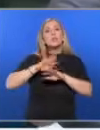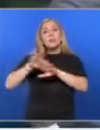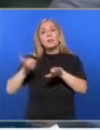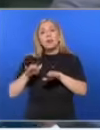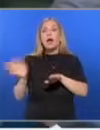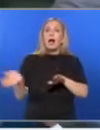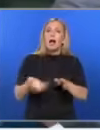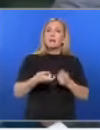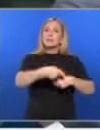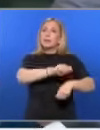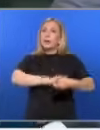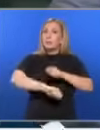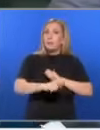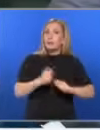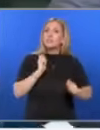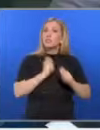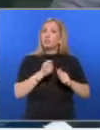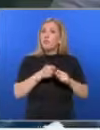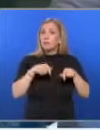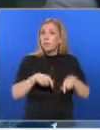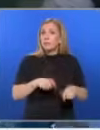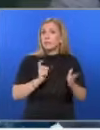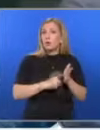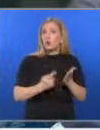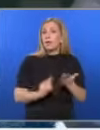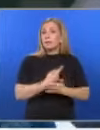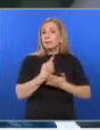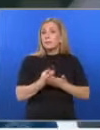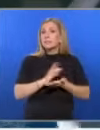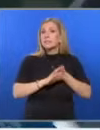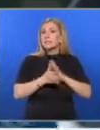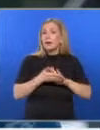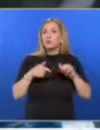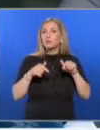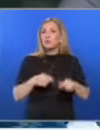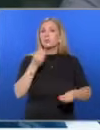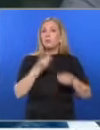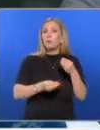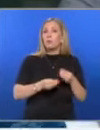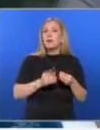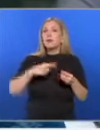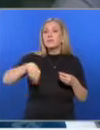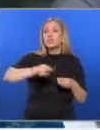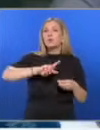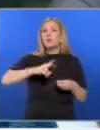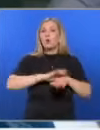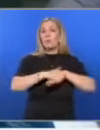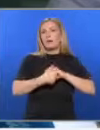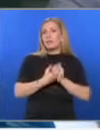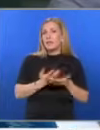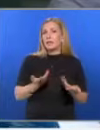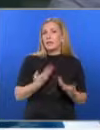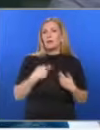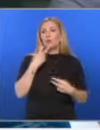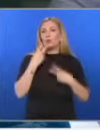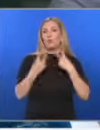дайте да запретнем ръкави и да изковеме тези закони и един път завинаги да се справим с този проблем. Всичко друго са оправдания. И това,